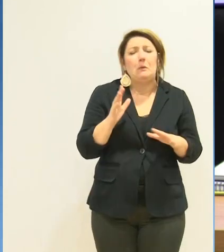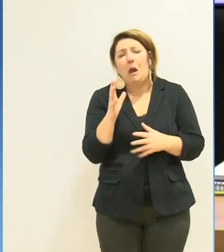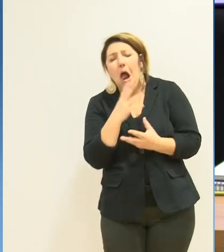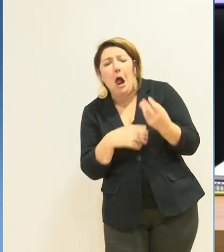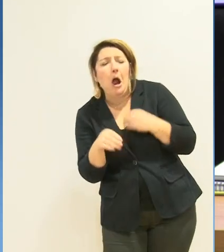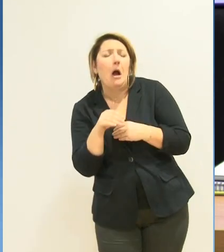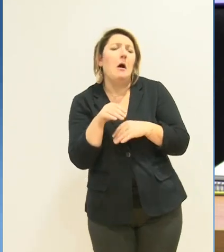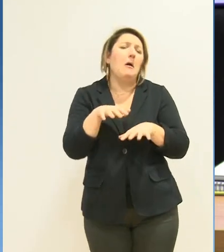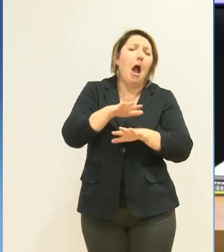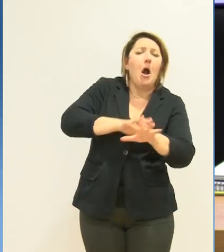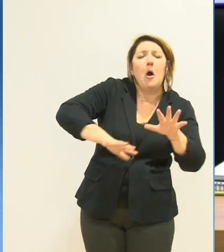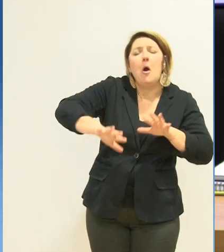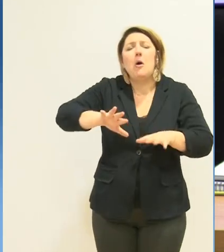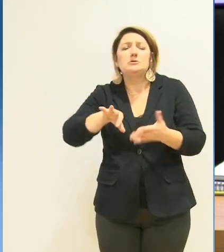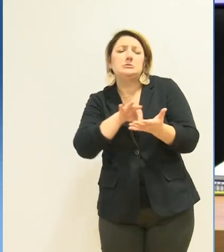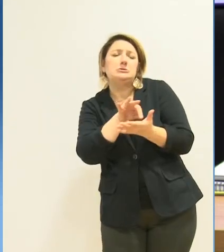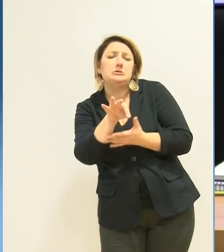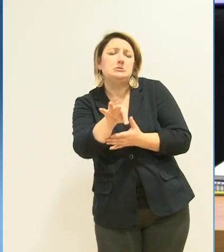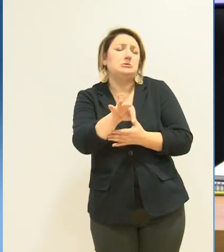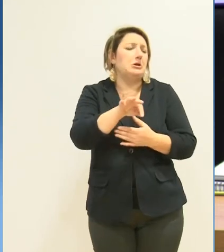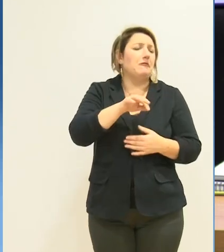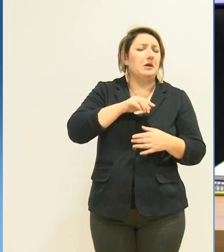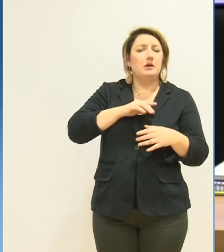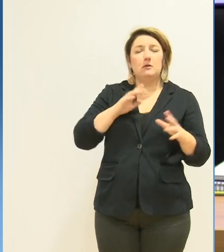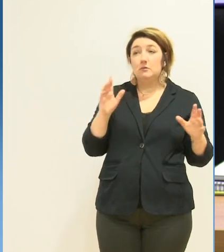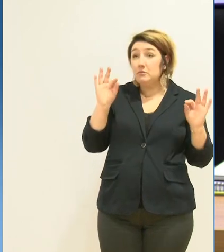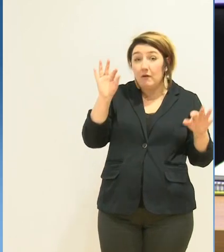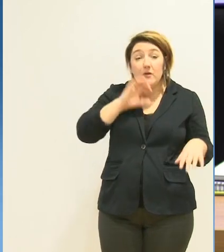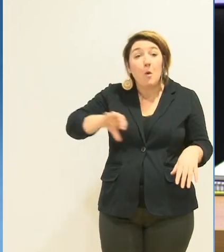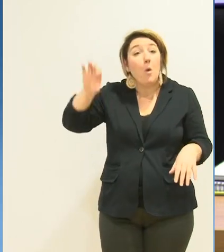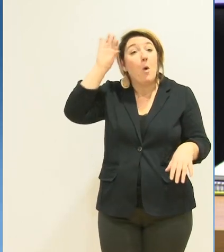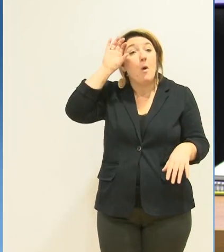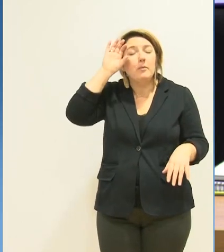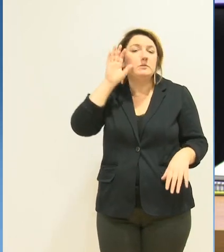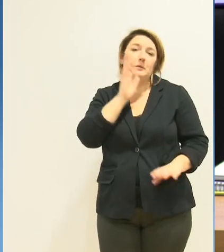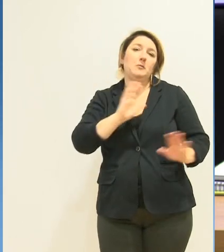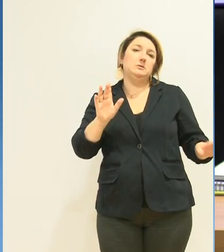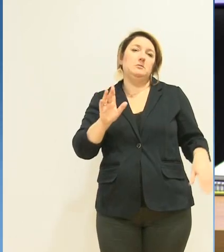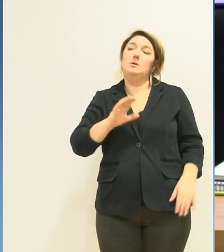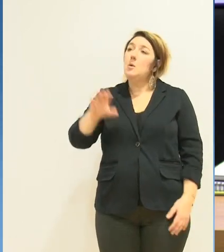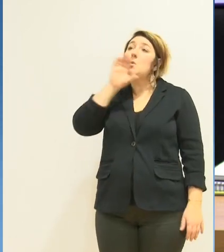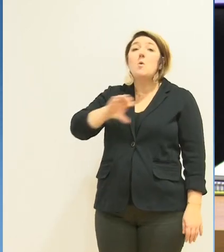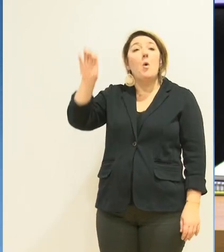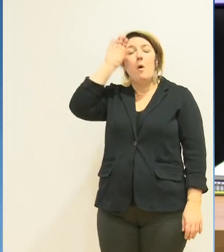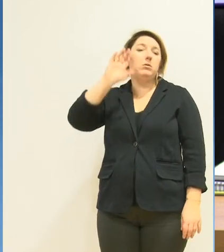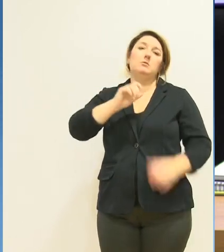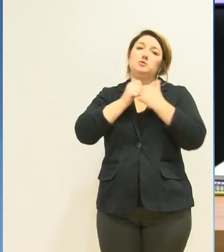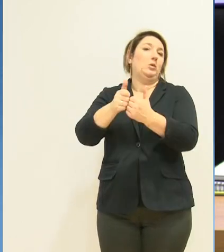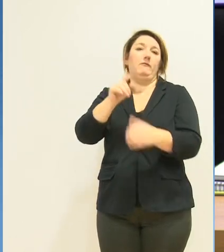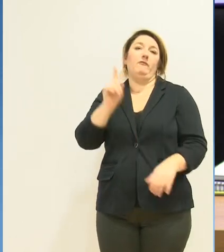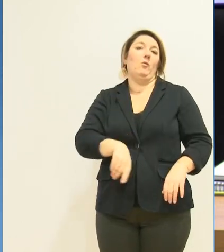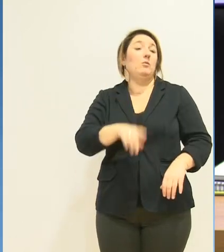de petits arrangements avec ses convictions sur l'europe lorsqu'on est en charge du destin de